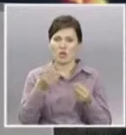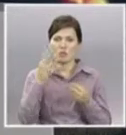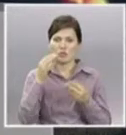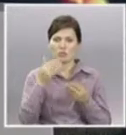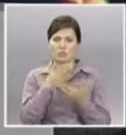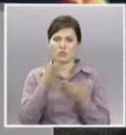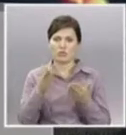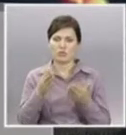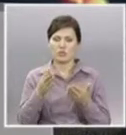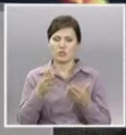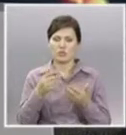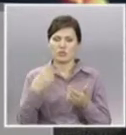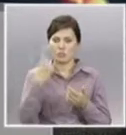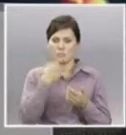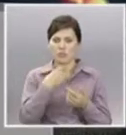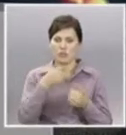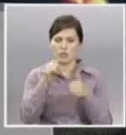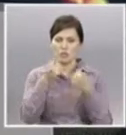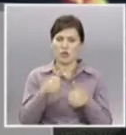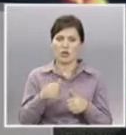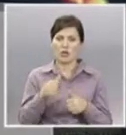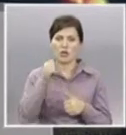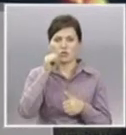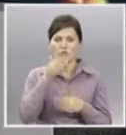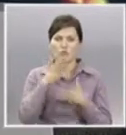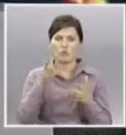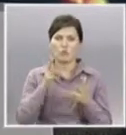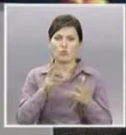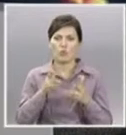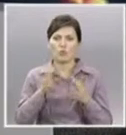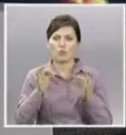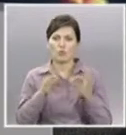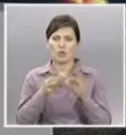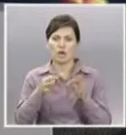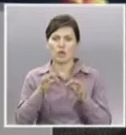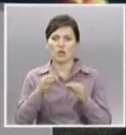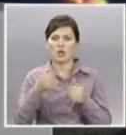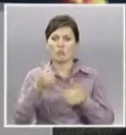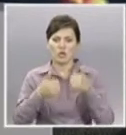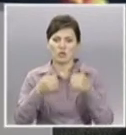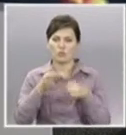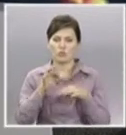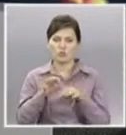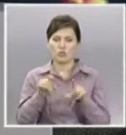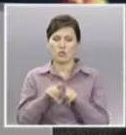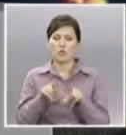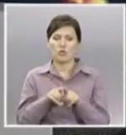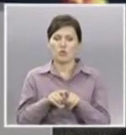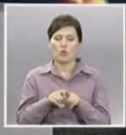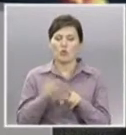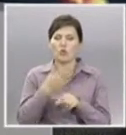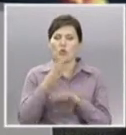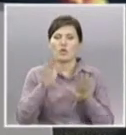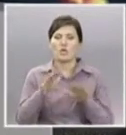бұл біздің бетбейнеміз. Yeah. Әлі ертең үлкен универсиада болайын деп жатқан, олимпиадаға өткіземіз ба деп жатқан. Сондықтан бұл